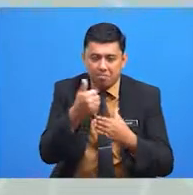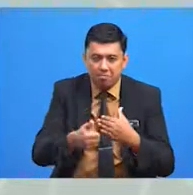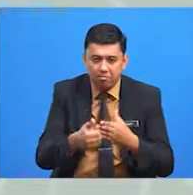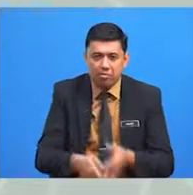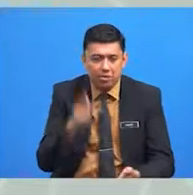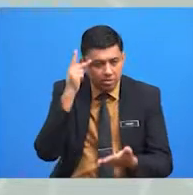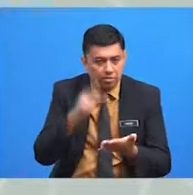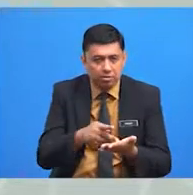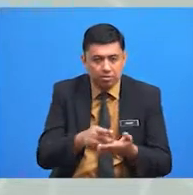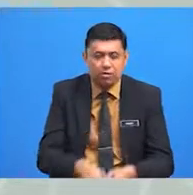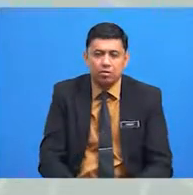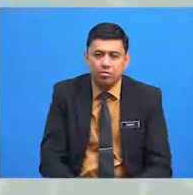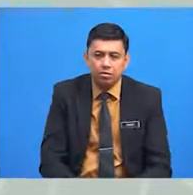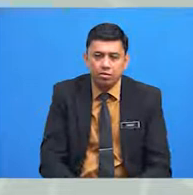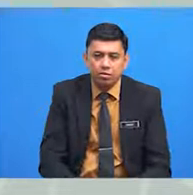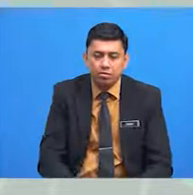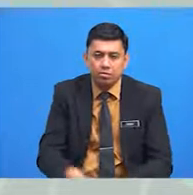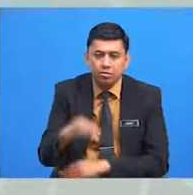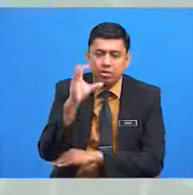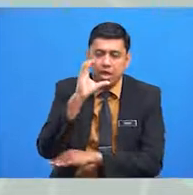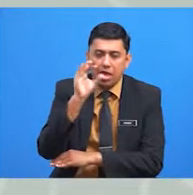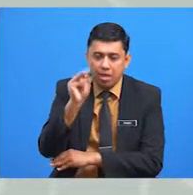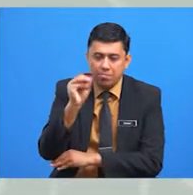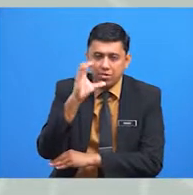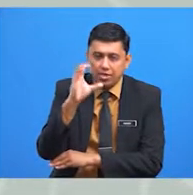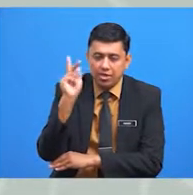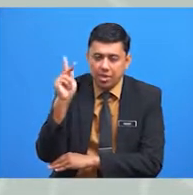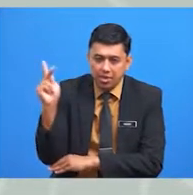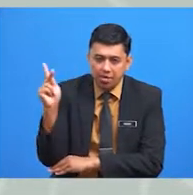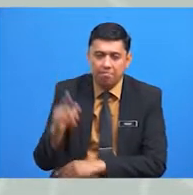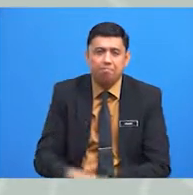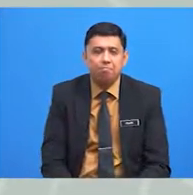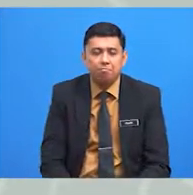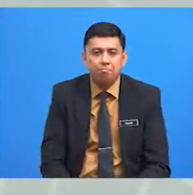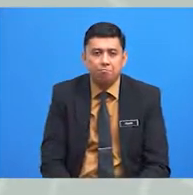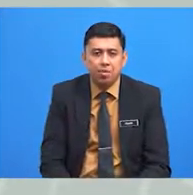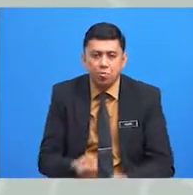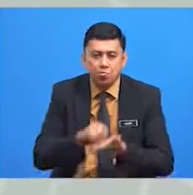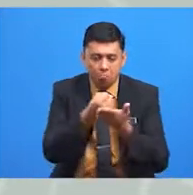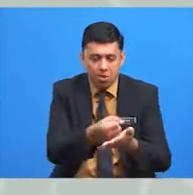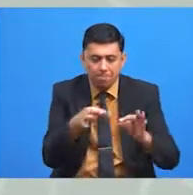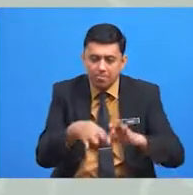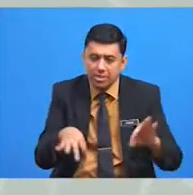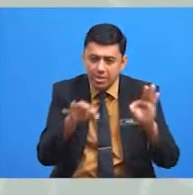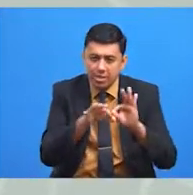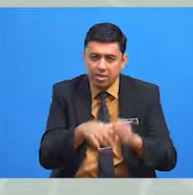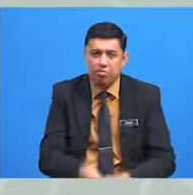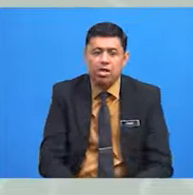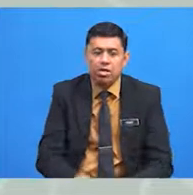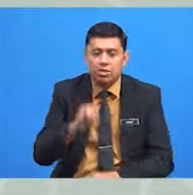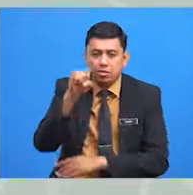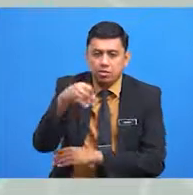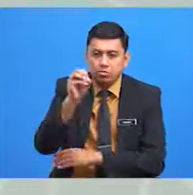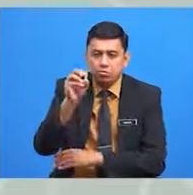dikenali sebagai Malay College Kuala Kangsar. Beliau juga penyumbang penting dalam Journal of